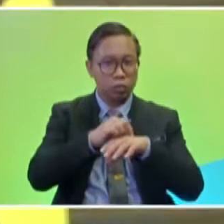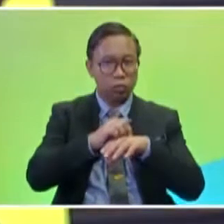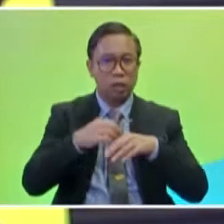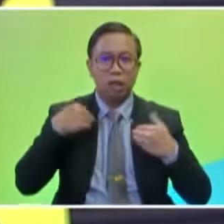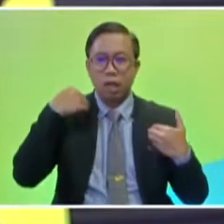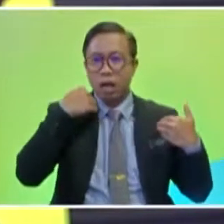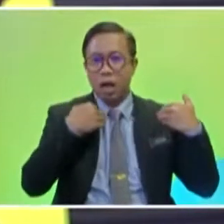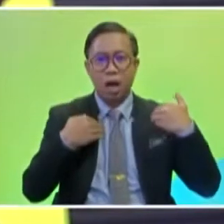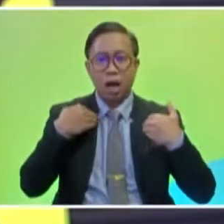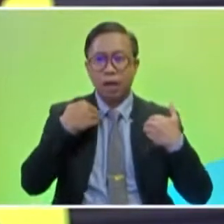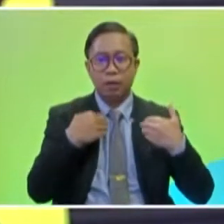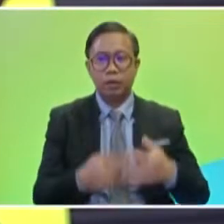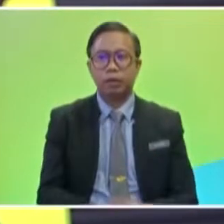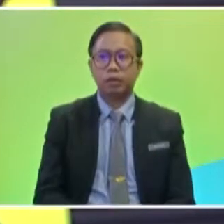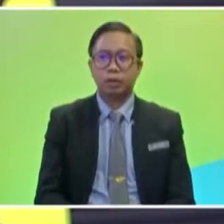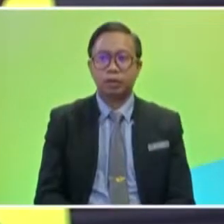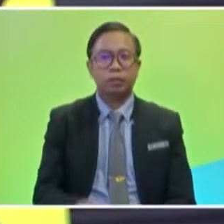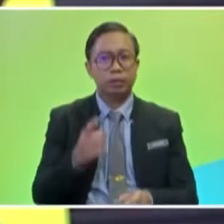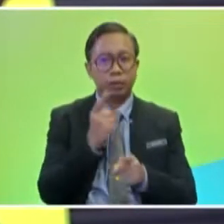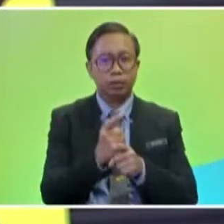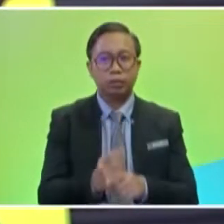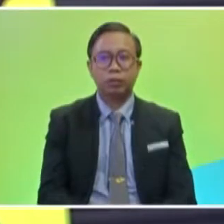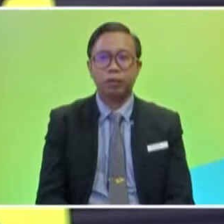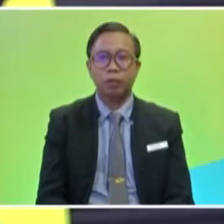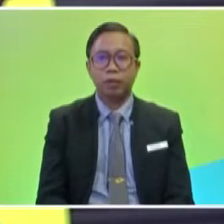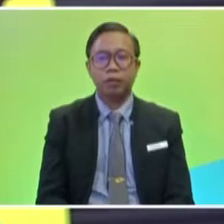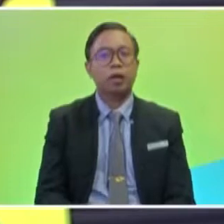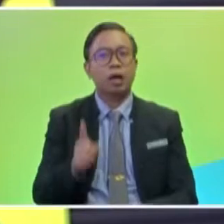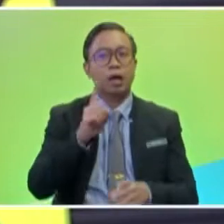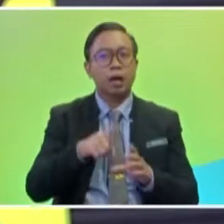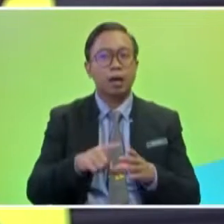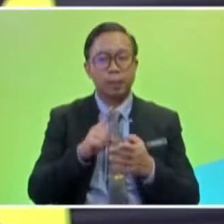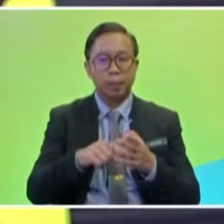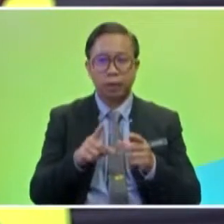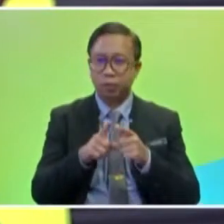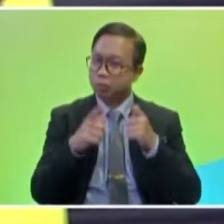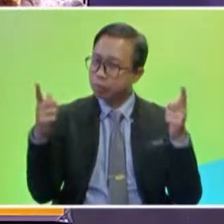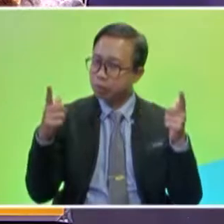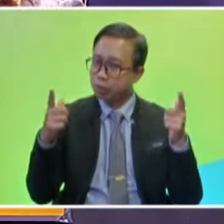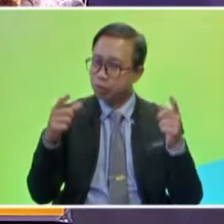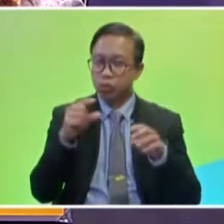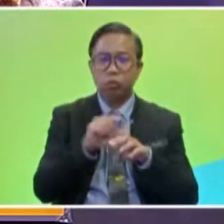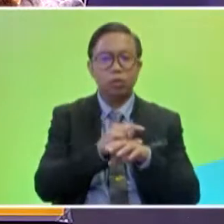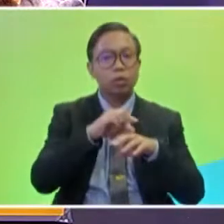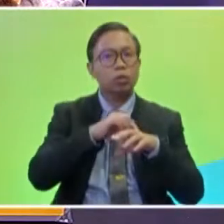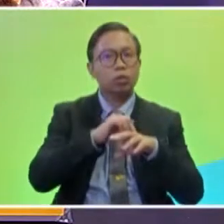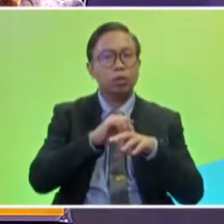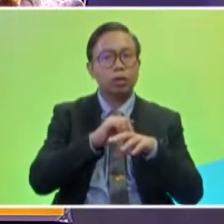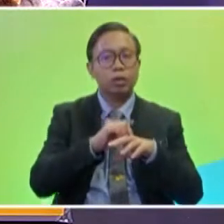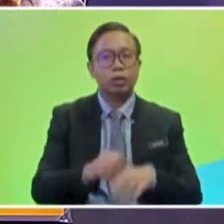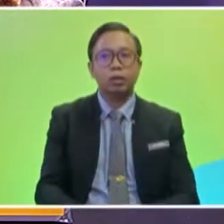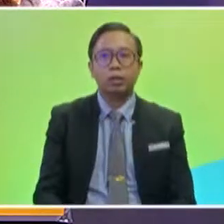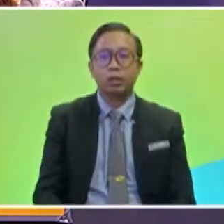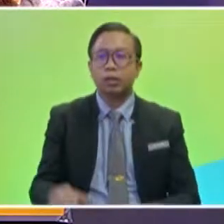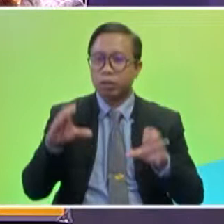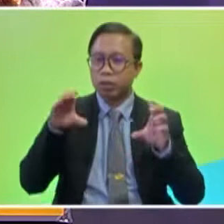apa itu memang kuliahnya sebenarnya Tapi sewa besok kalau kita guna aku Lex yang a secara Royan